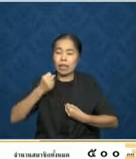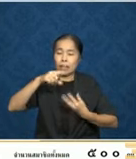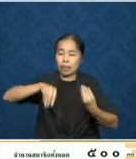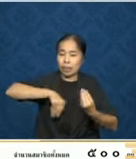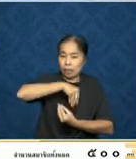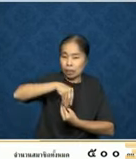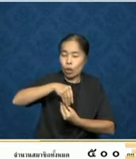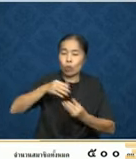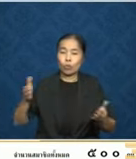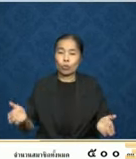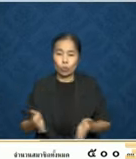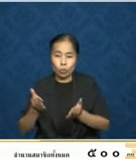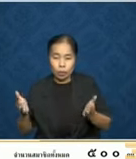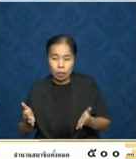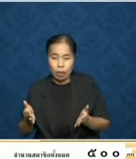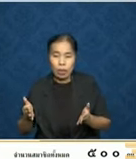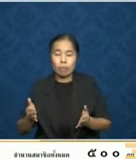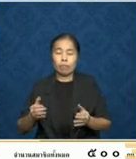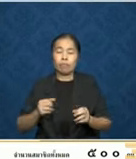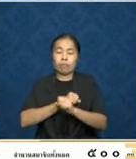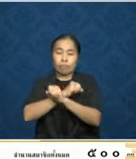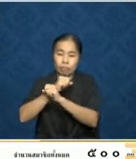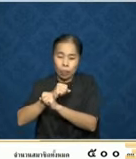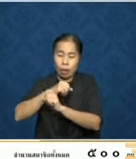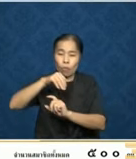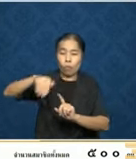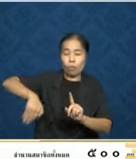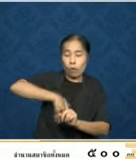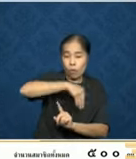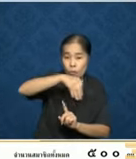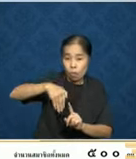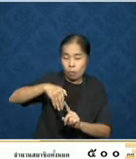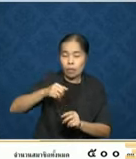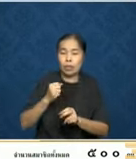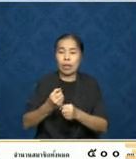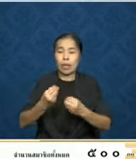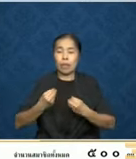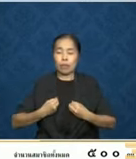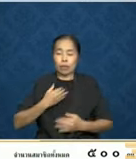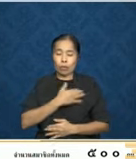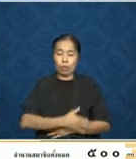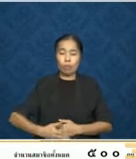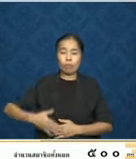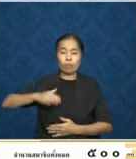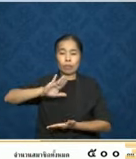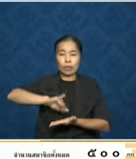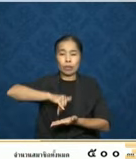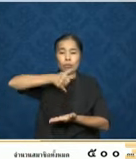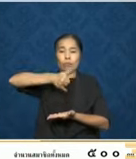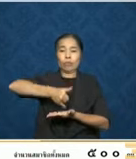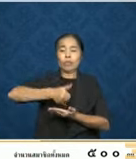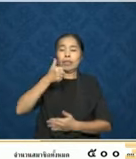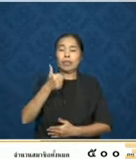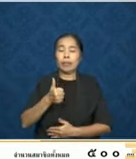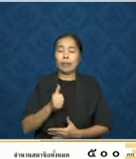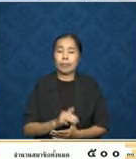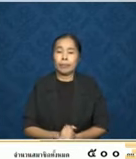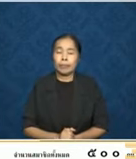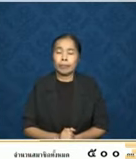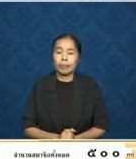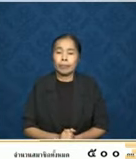วยส่งเสริมและรักษาคุณภาพสิ่งแวดล้อมรวมทั้งทำให้คุณภาพชีวิตของพี่น้องประชาชนโดยรวมดีขึ้น